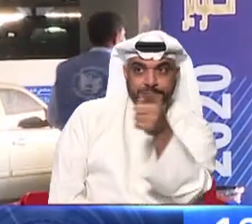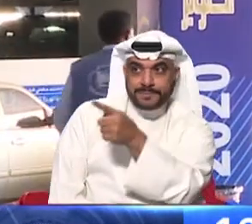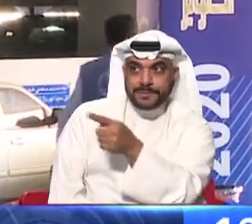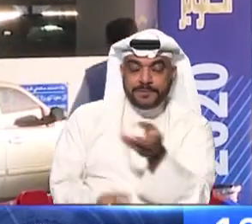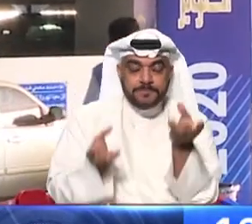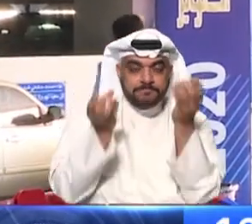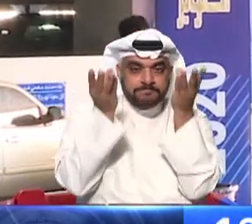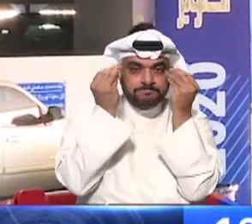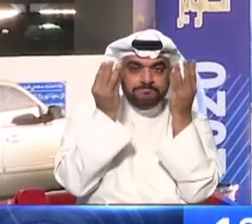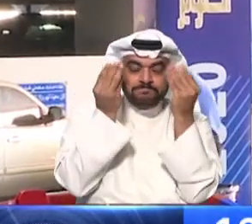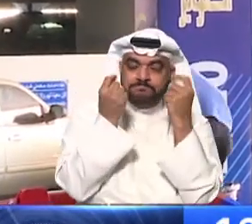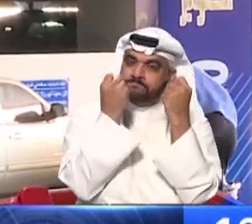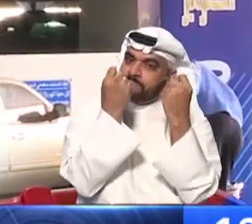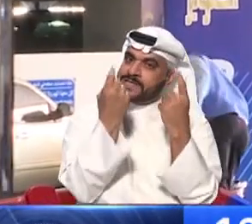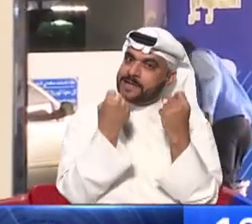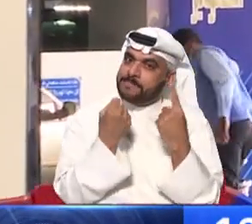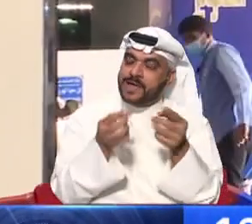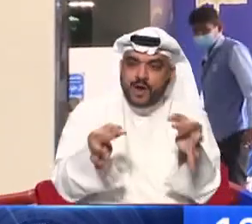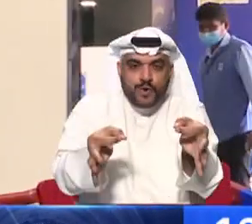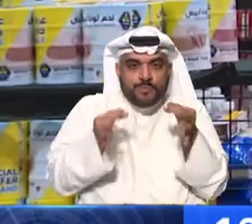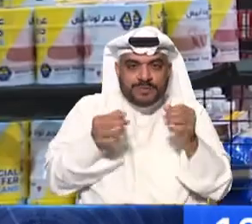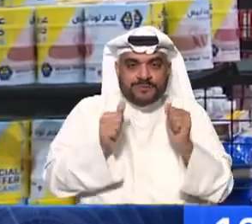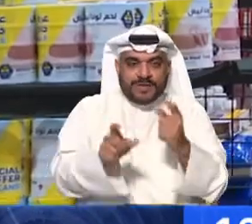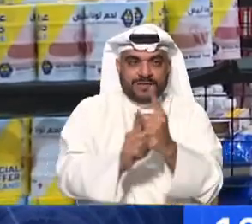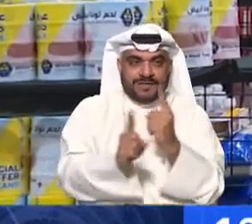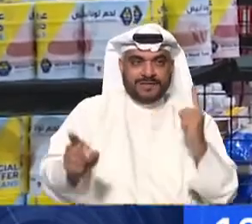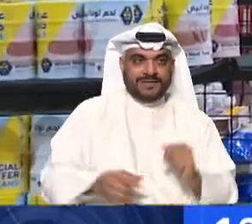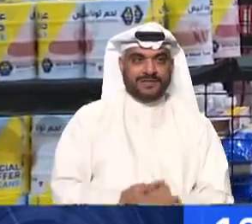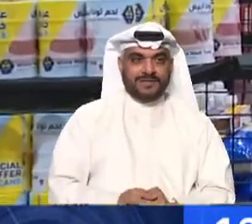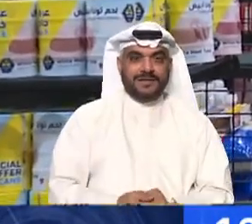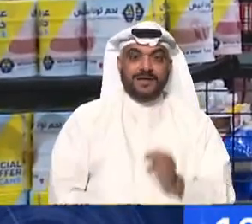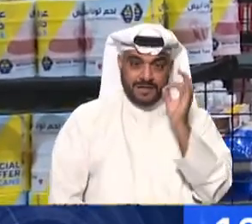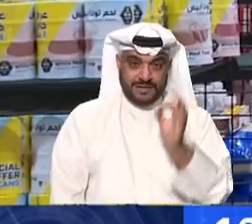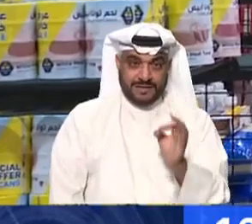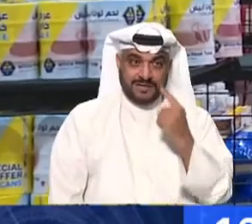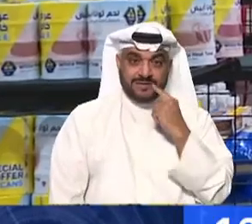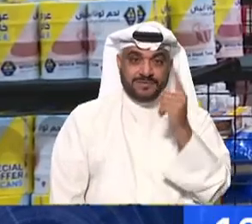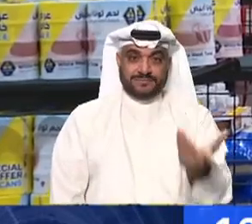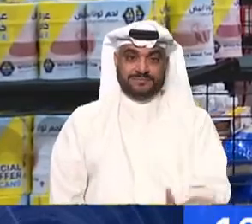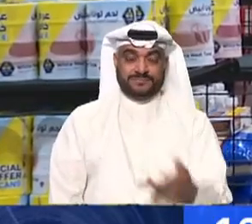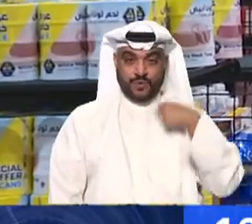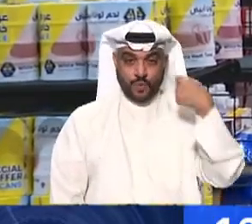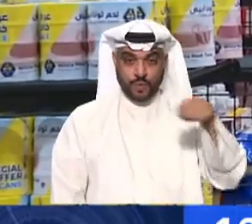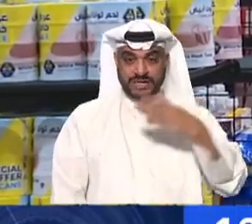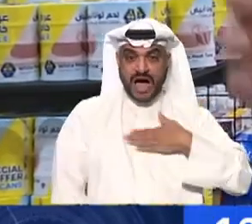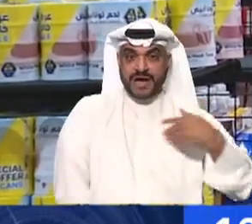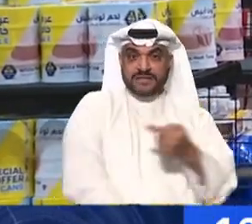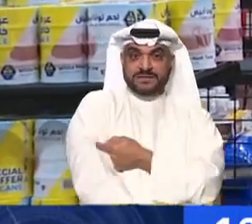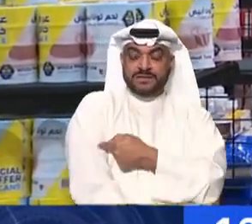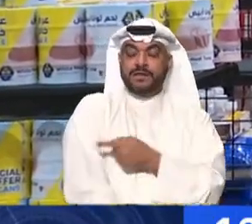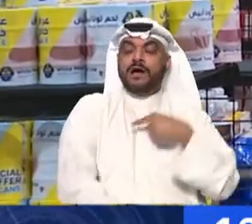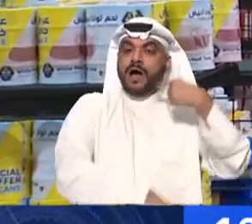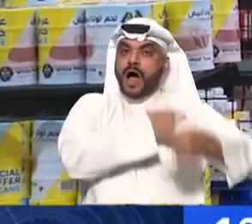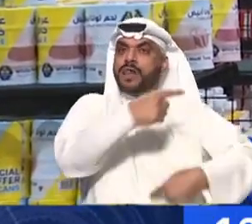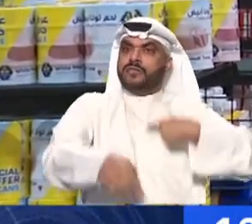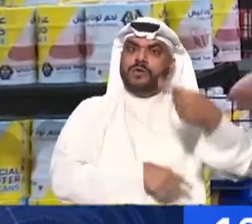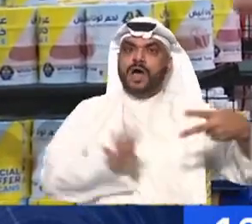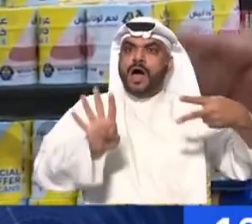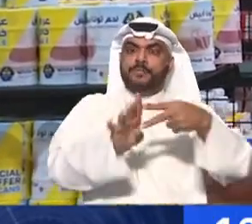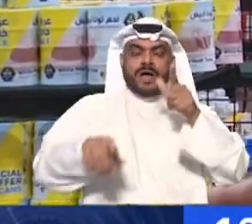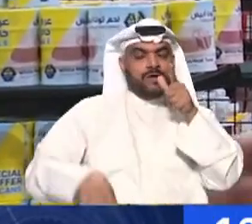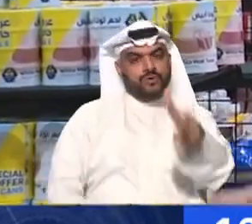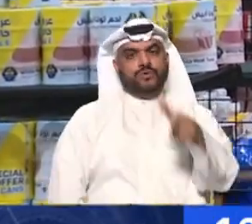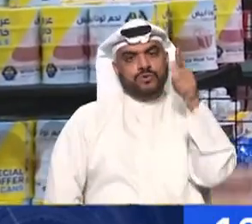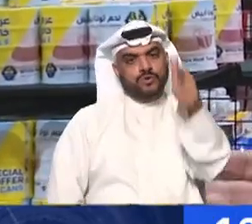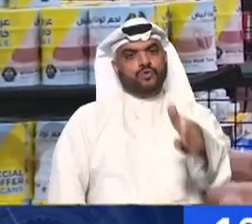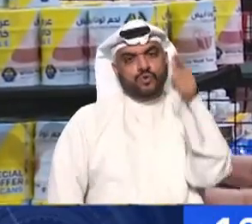يعني الناس لابسه كمامات وفي تباعد. يعني الجهه الرسميه لمتى بتعطينا تعليمات؟ يعني 24 ساعه، احنا نفسنا لازم نعرف ان